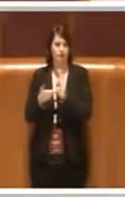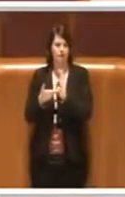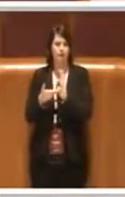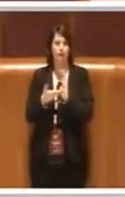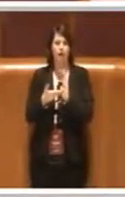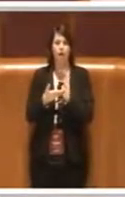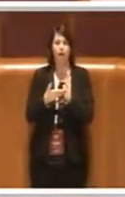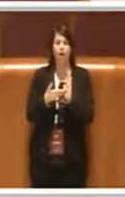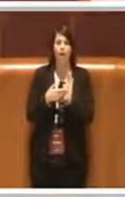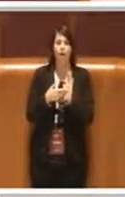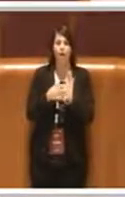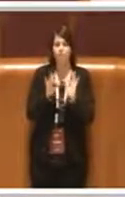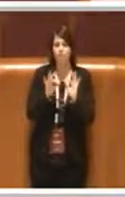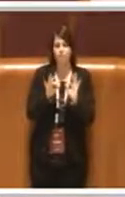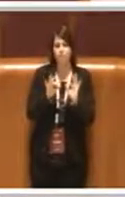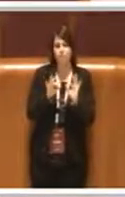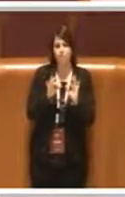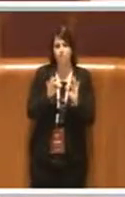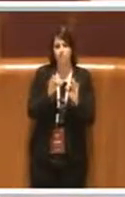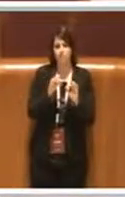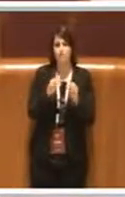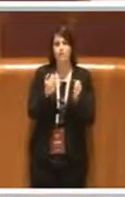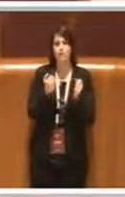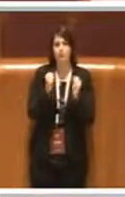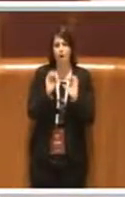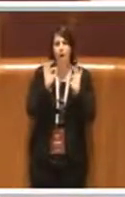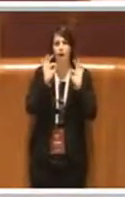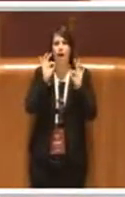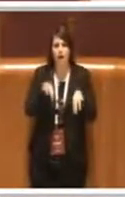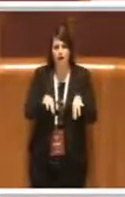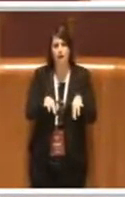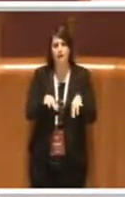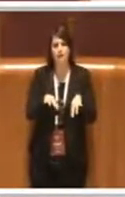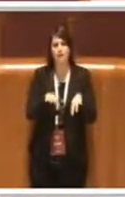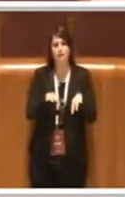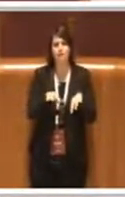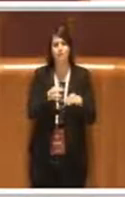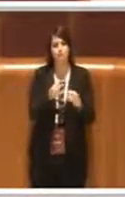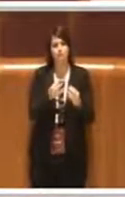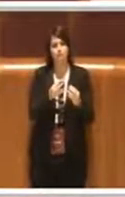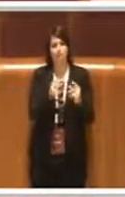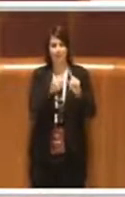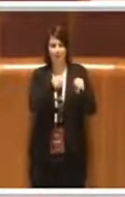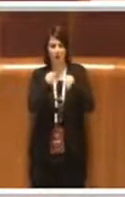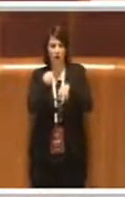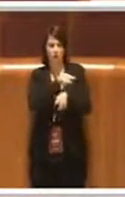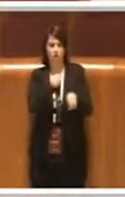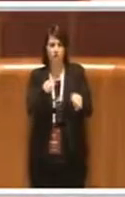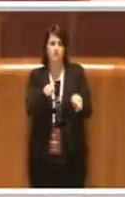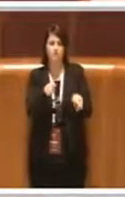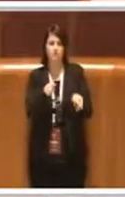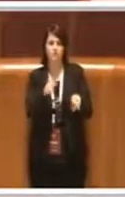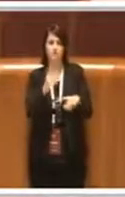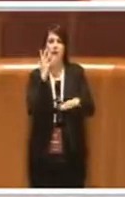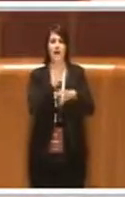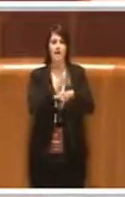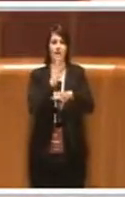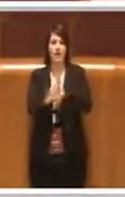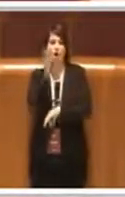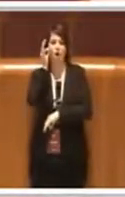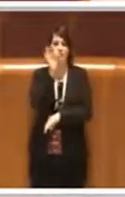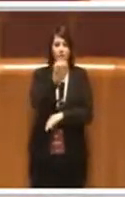esercizi e la piena fruibilità da parte di questi cittadini che oggi purtroppo incontrano